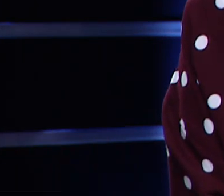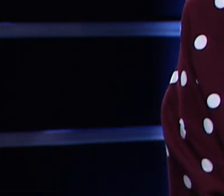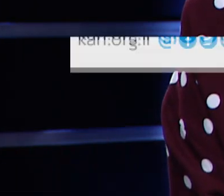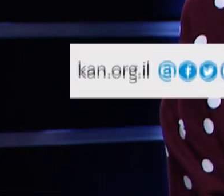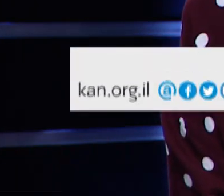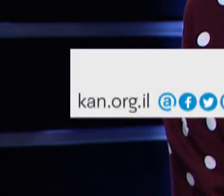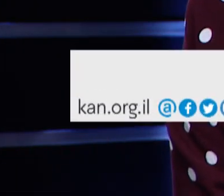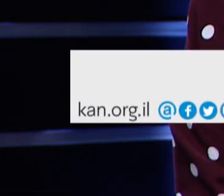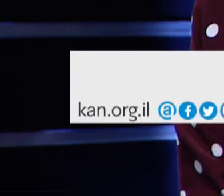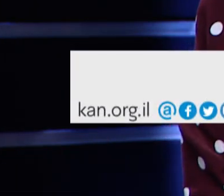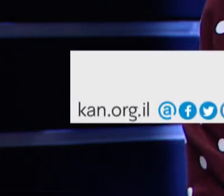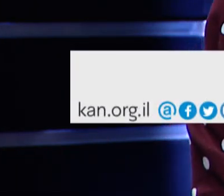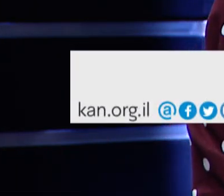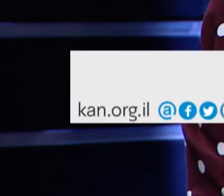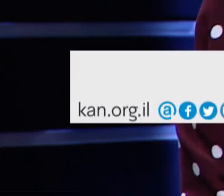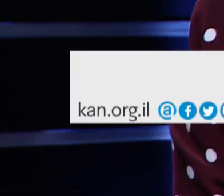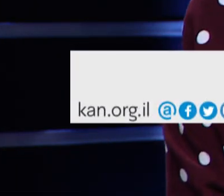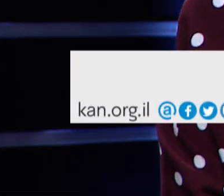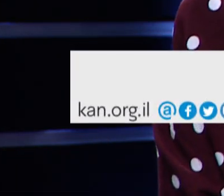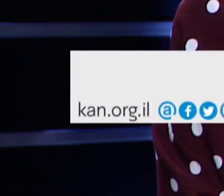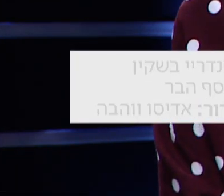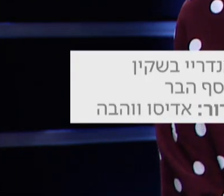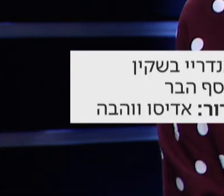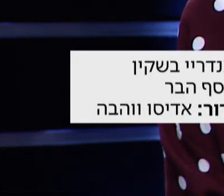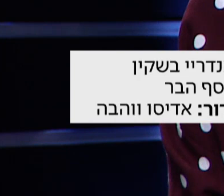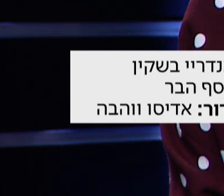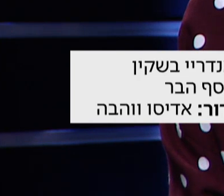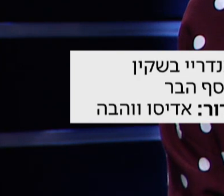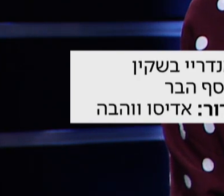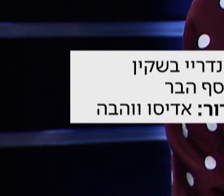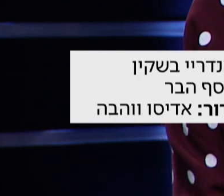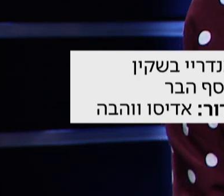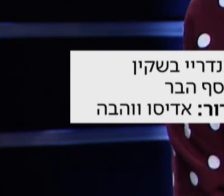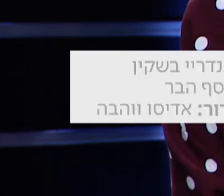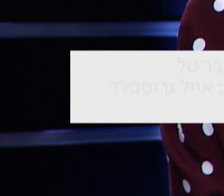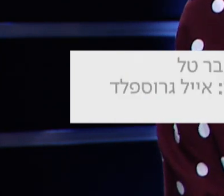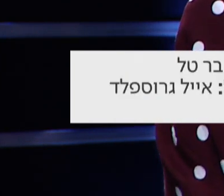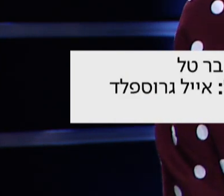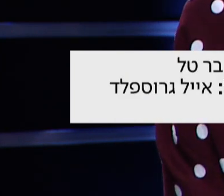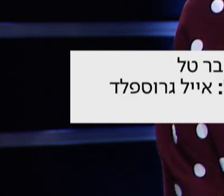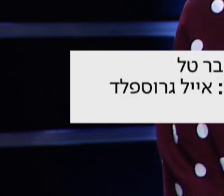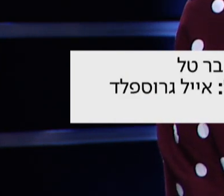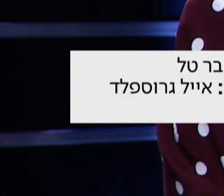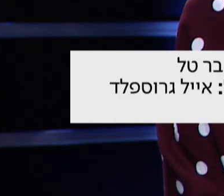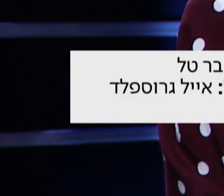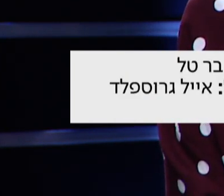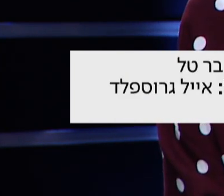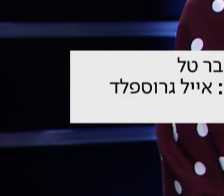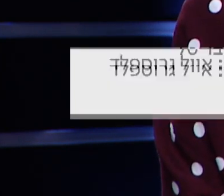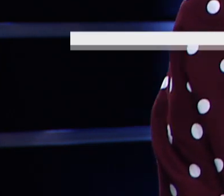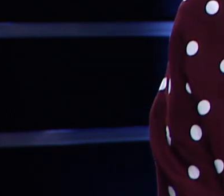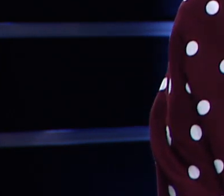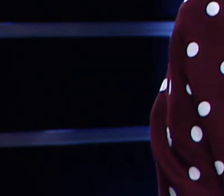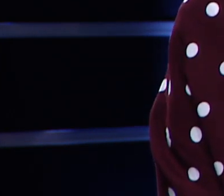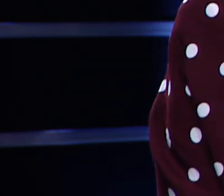הלילה מחכה לכם תמיד בערוץ של כאן חדשות ביוטיוב, באתר וגם ביישומון של כאן. לעדכונים שוטפים, עקבו אחרי כאן חדשות בטוויטר, גם בשעות